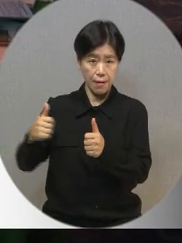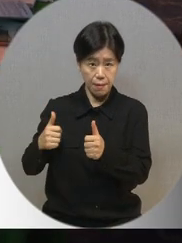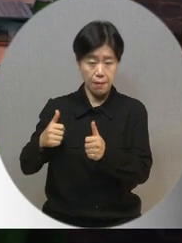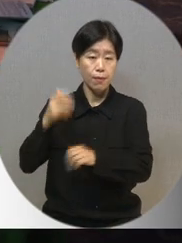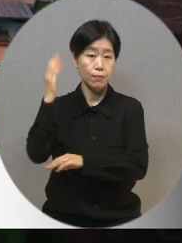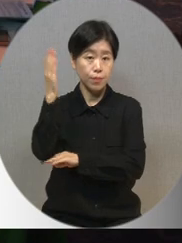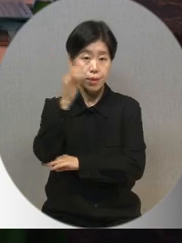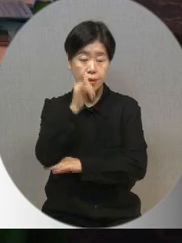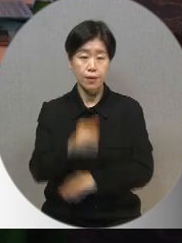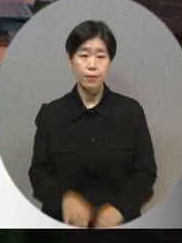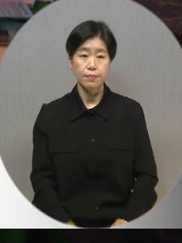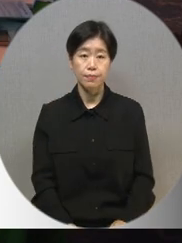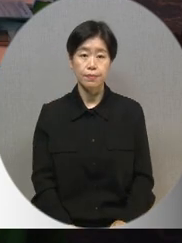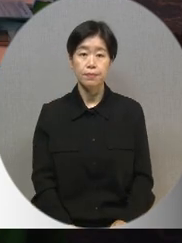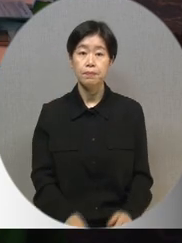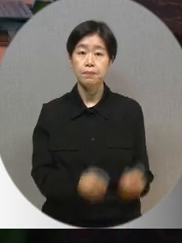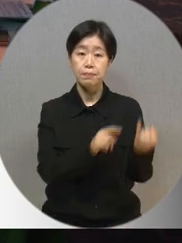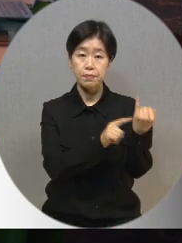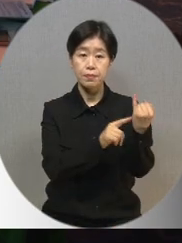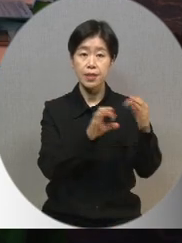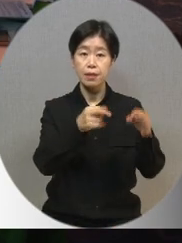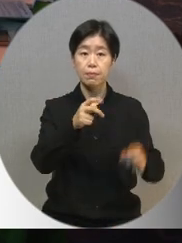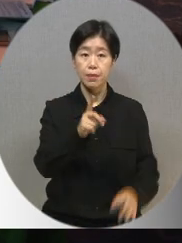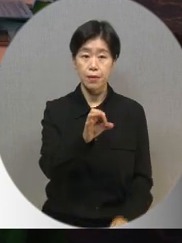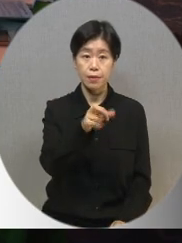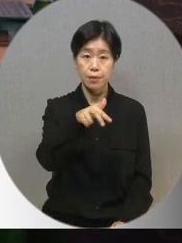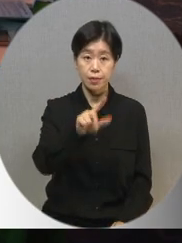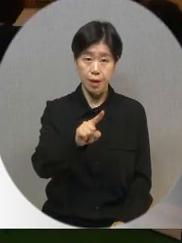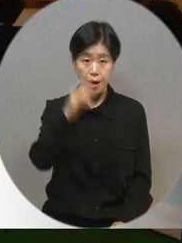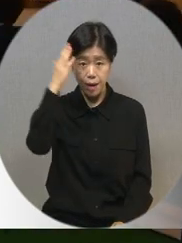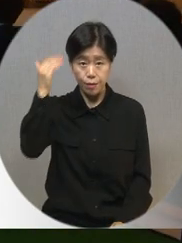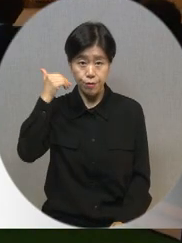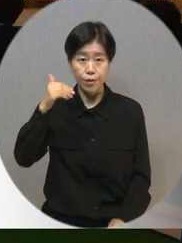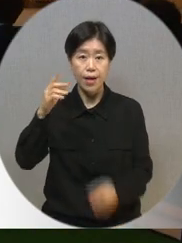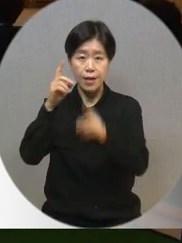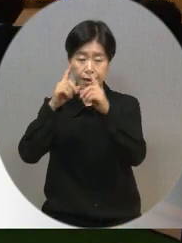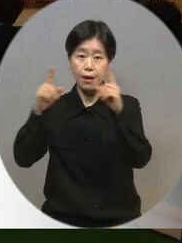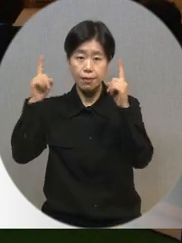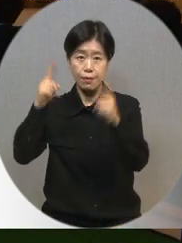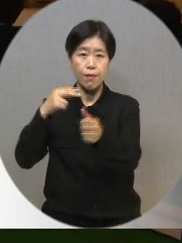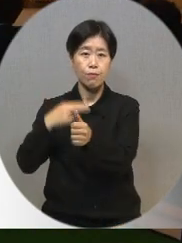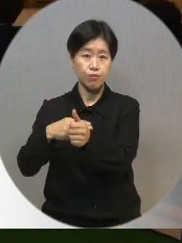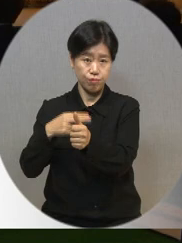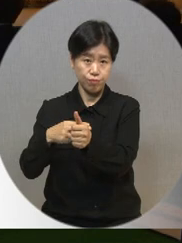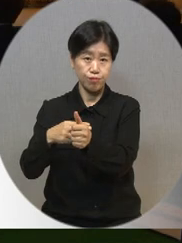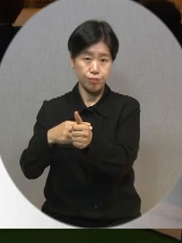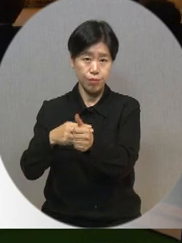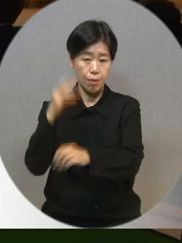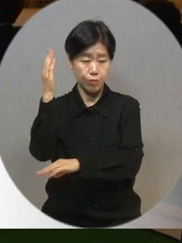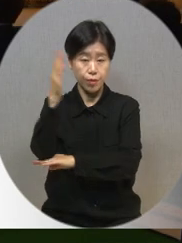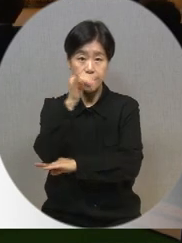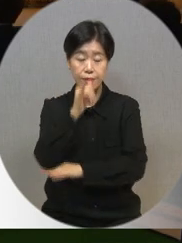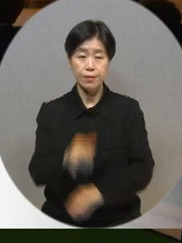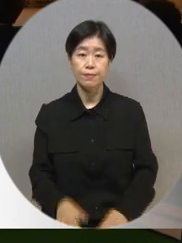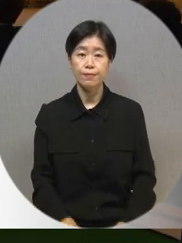이어 김명자 카이스트 교수의 인류와 자연의 평화적 공생 특강도 이어졌습니다.